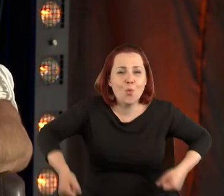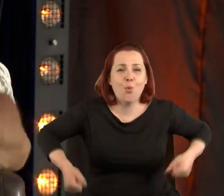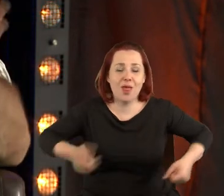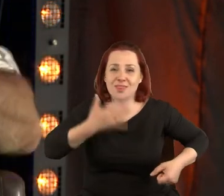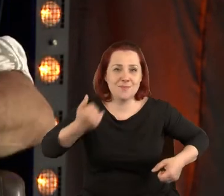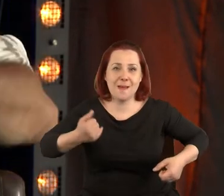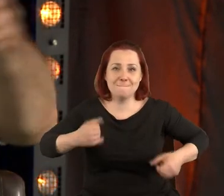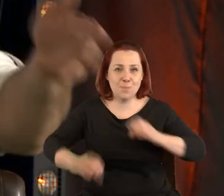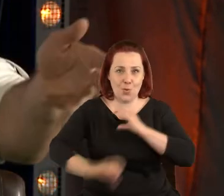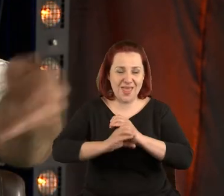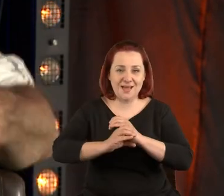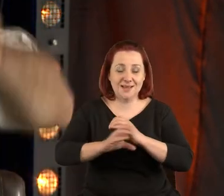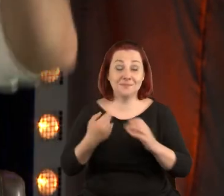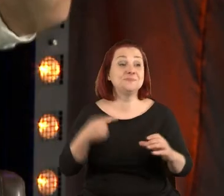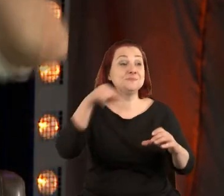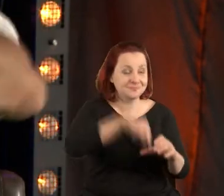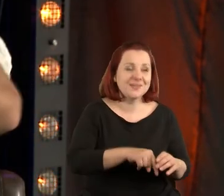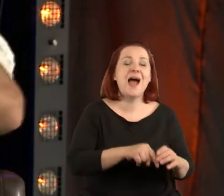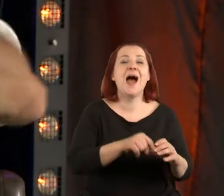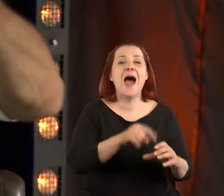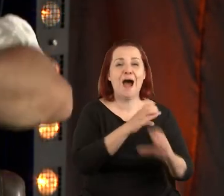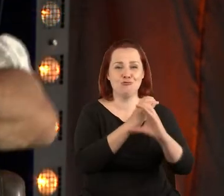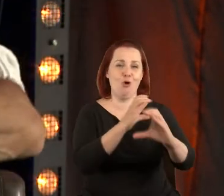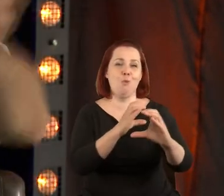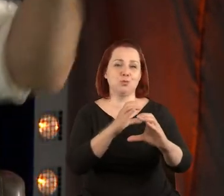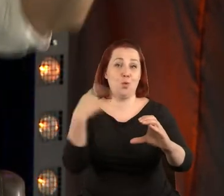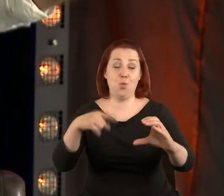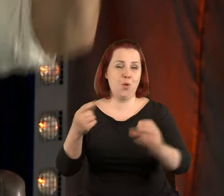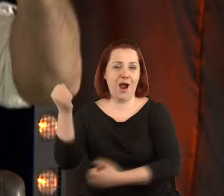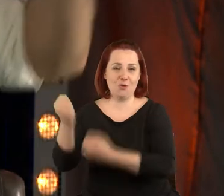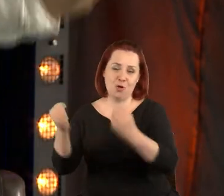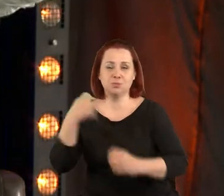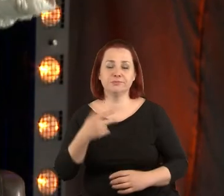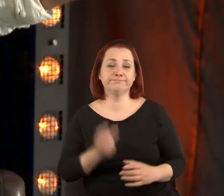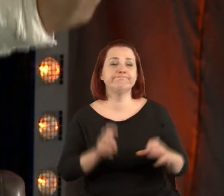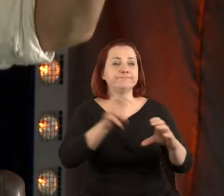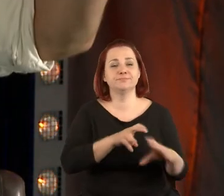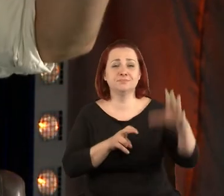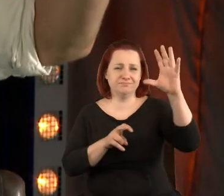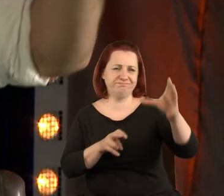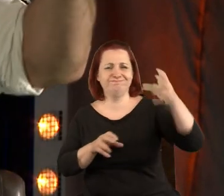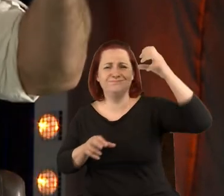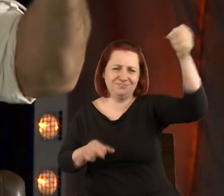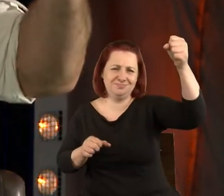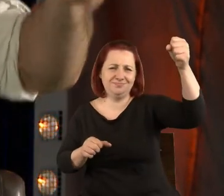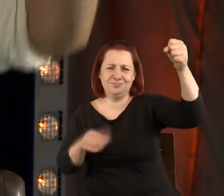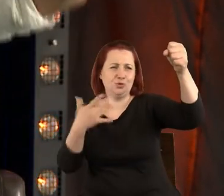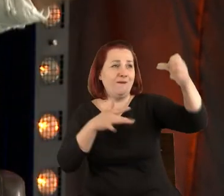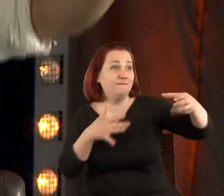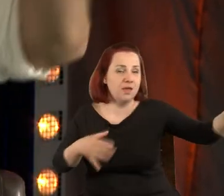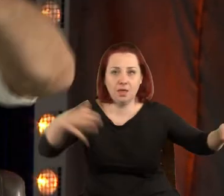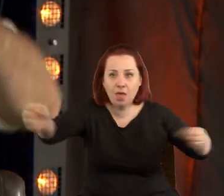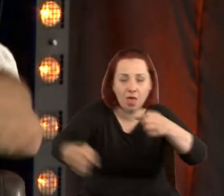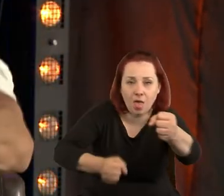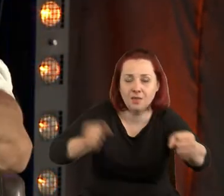protezy, wchodzę do autobusu, chytam się, pierwsze co robię, albo nie miałem jeszcze samochodów, chytam się pierwszego możliwej rzeczy, czyli jakieś